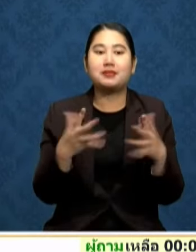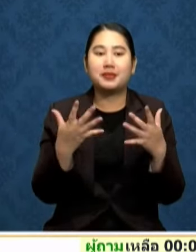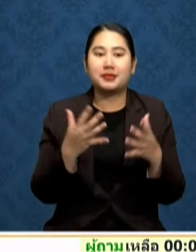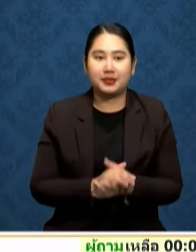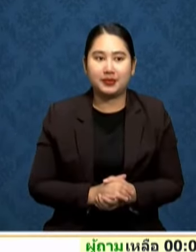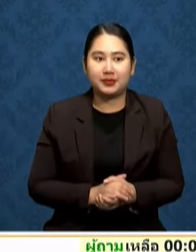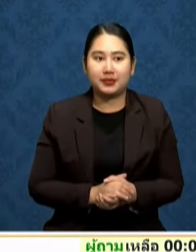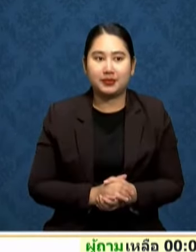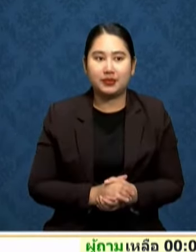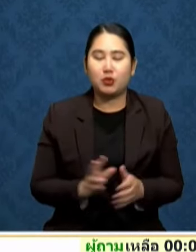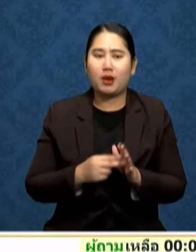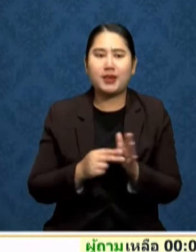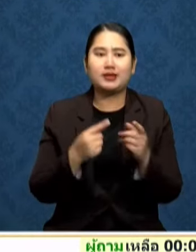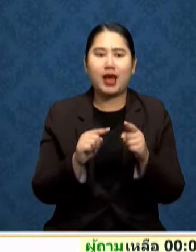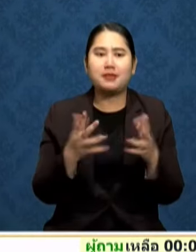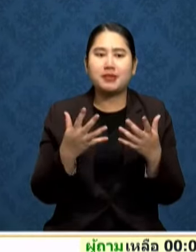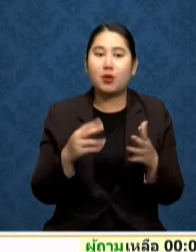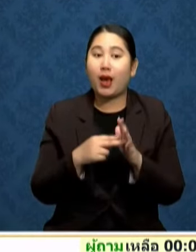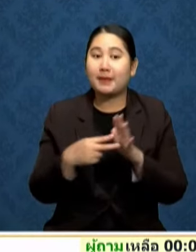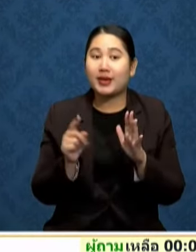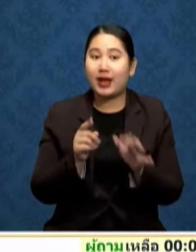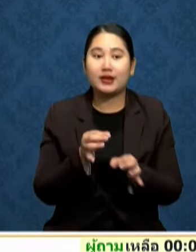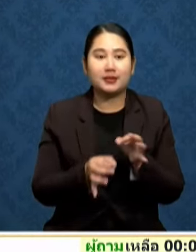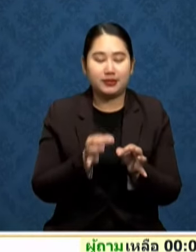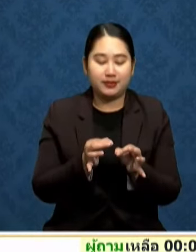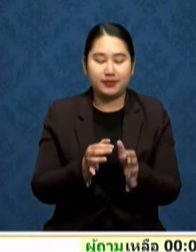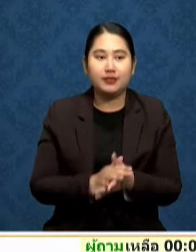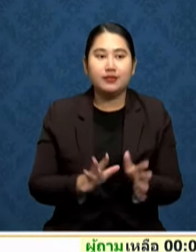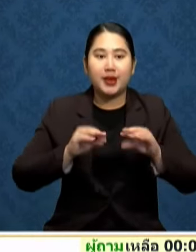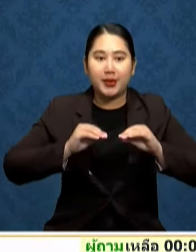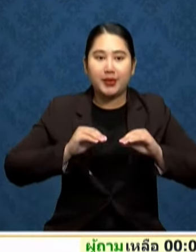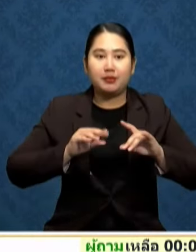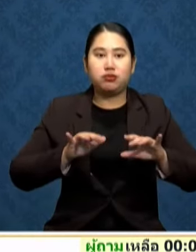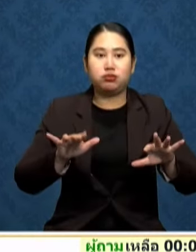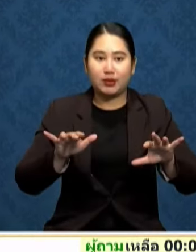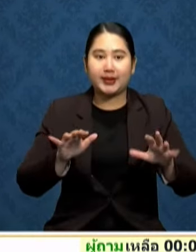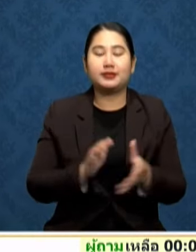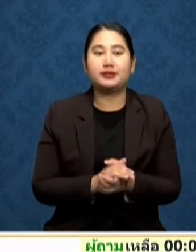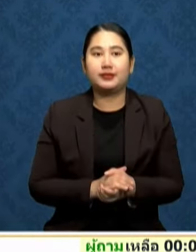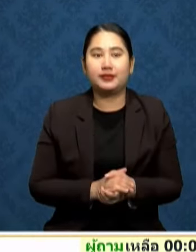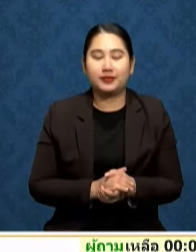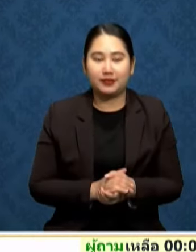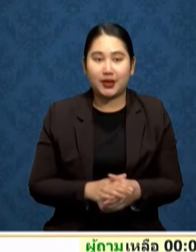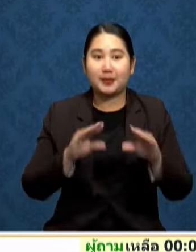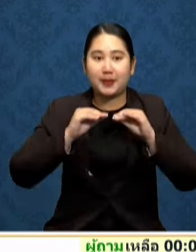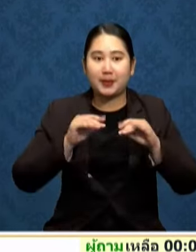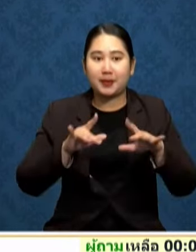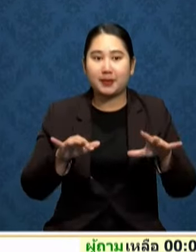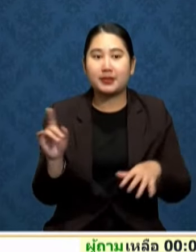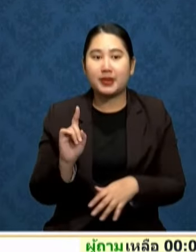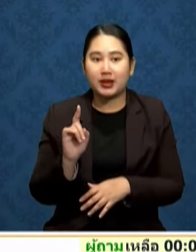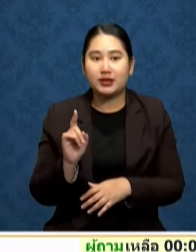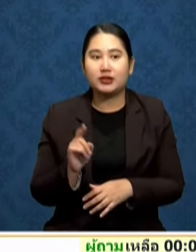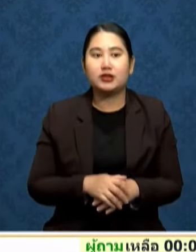นักหมายความว่าอะไรครับหมายความว่าการแพร่ระบาดเนี่ยมันน่าจะมาจาก